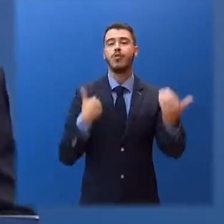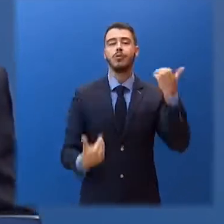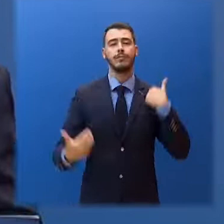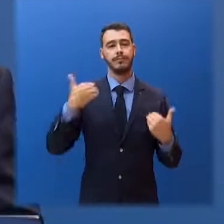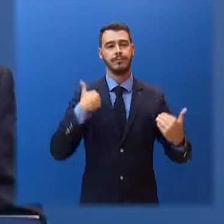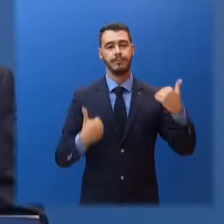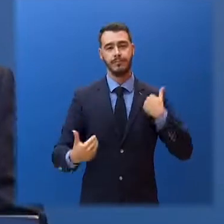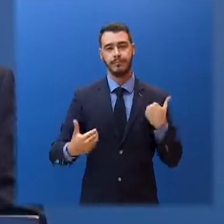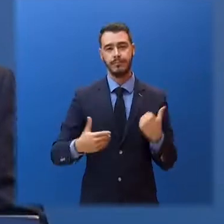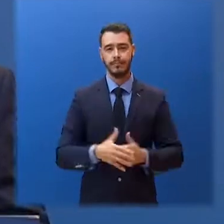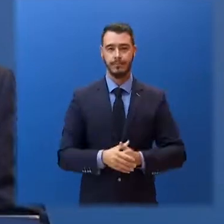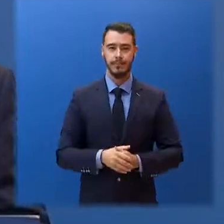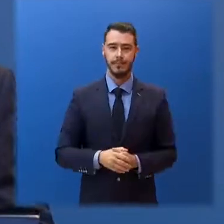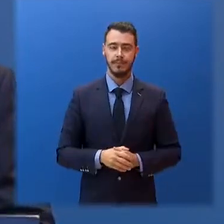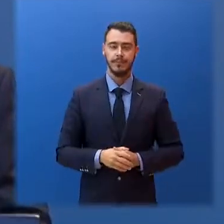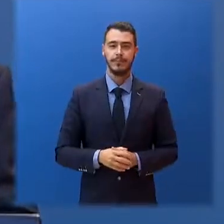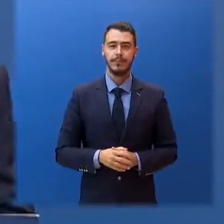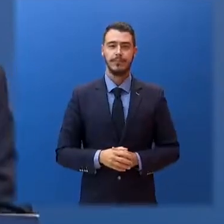σας.